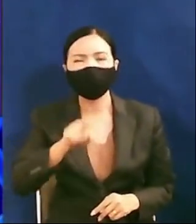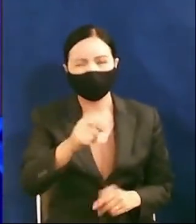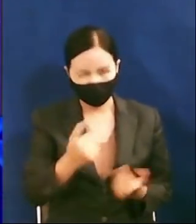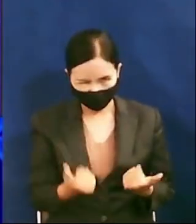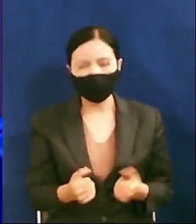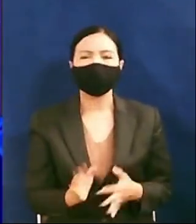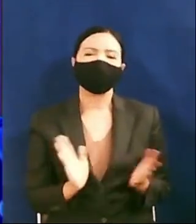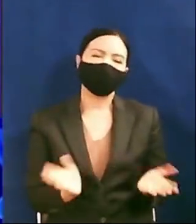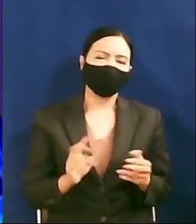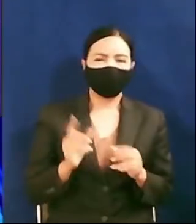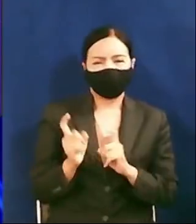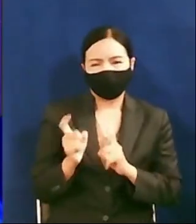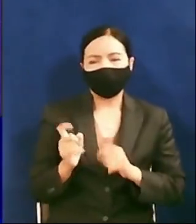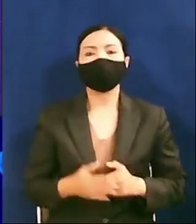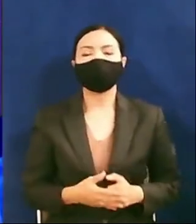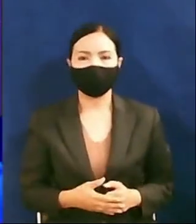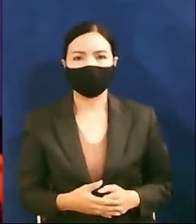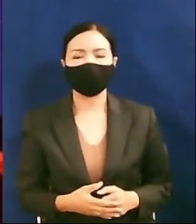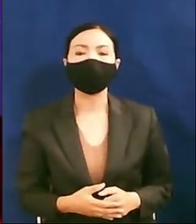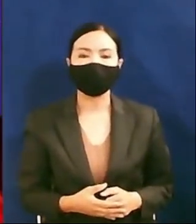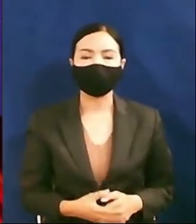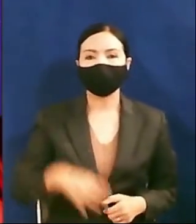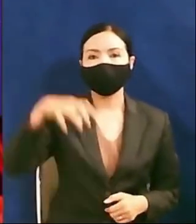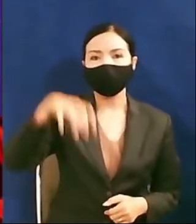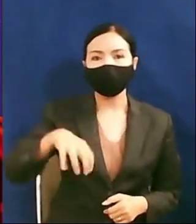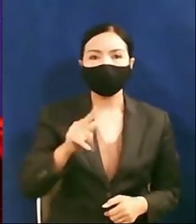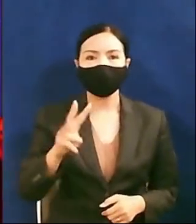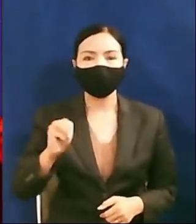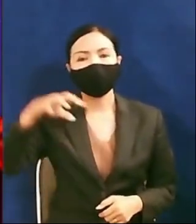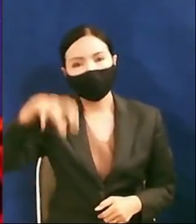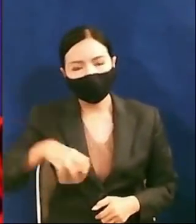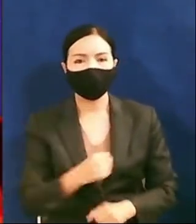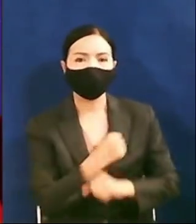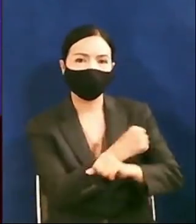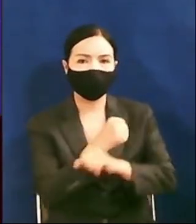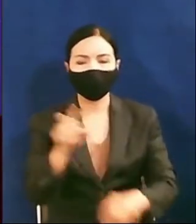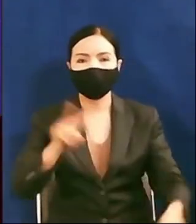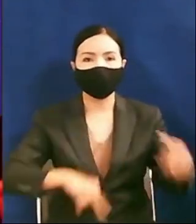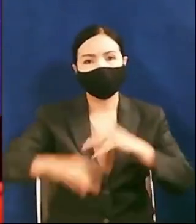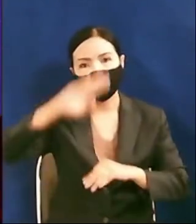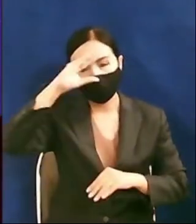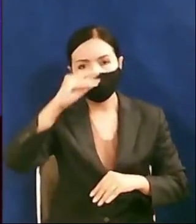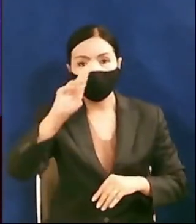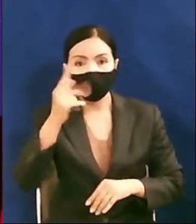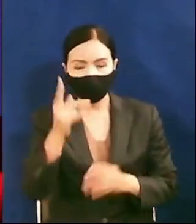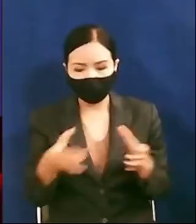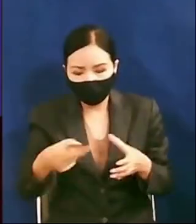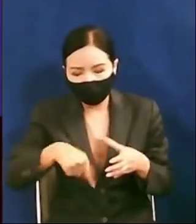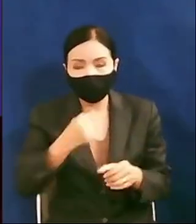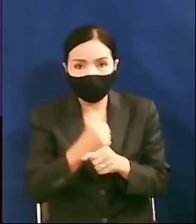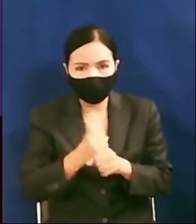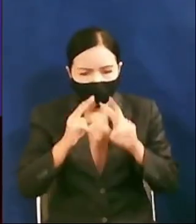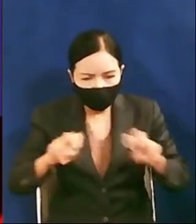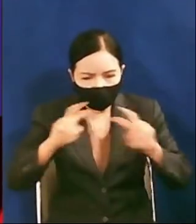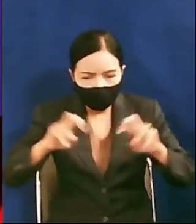ำลังห่วงใยกันนะครับงั้นกรมควบคุมโรคนะครับโดยคณะทำงานการประเมินประสิทธิผลของการใช้จริงจึงได้ท